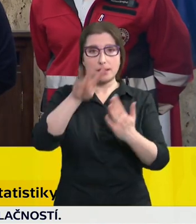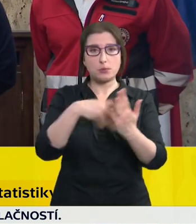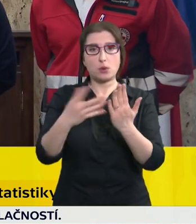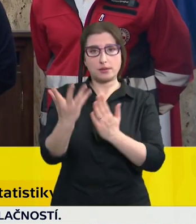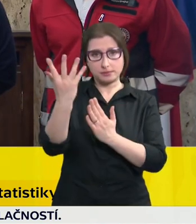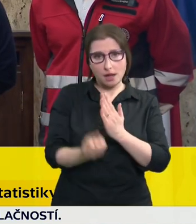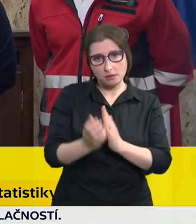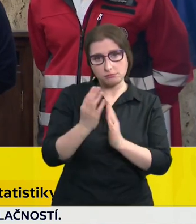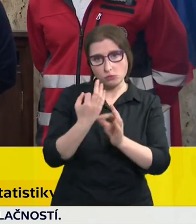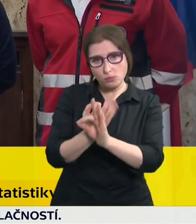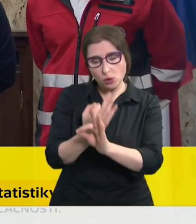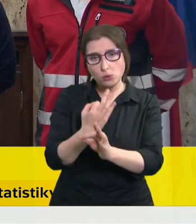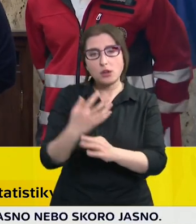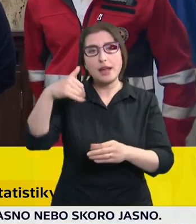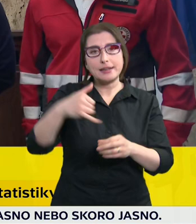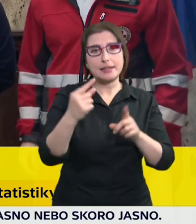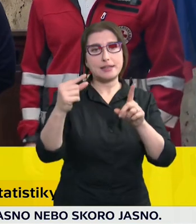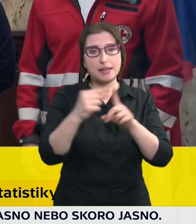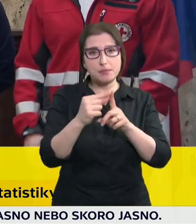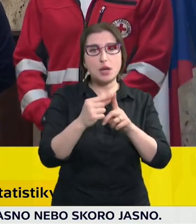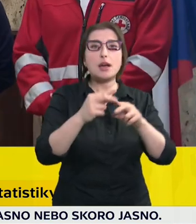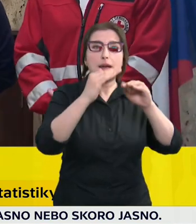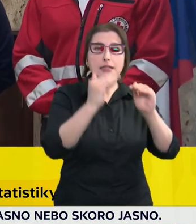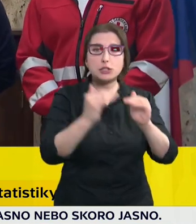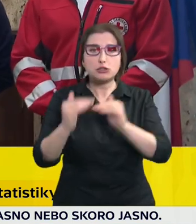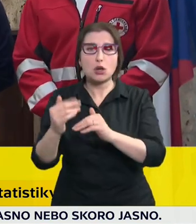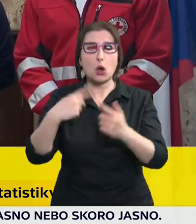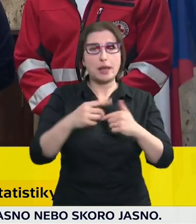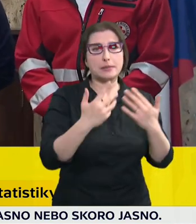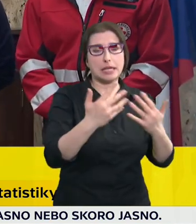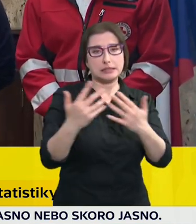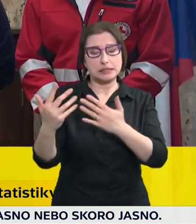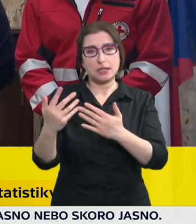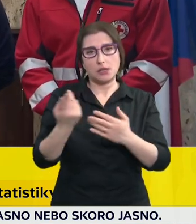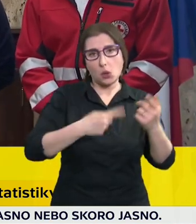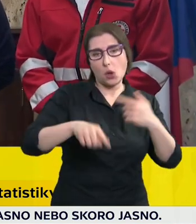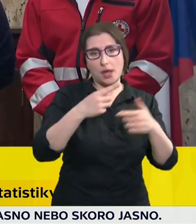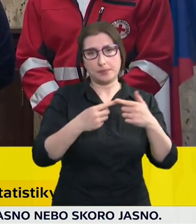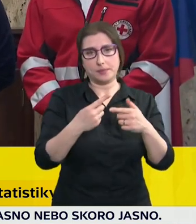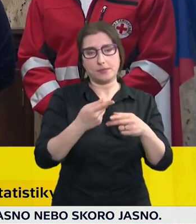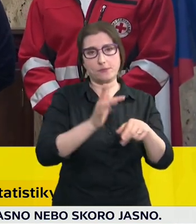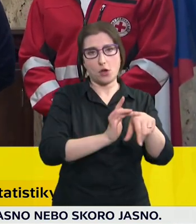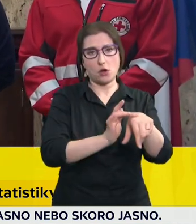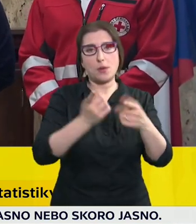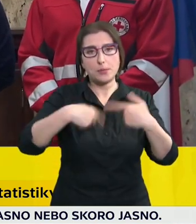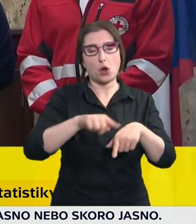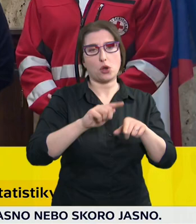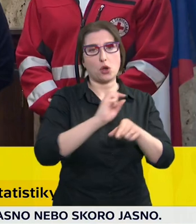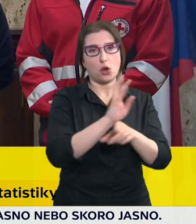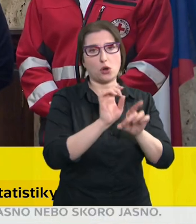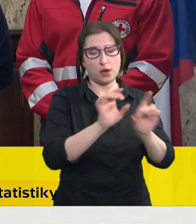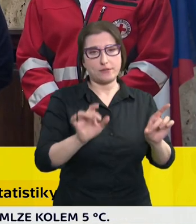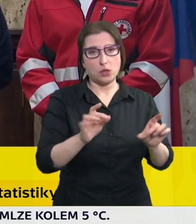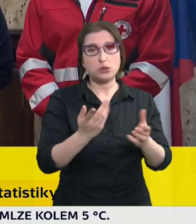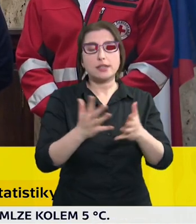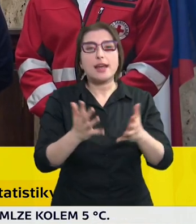těch hýpových lůžek jsou v krajích v podstatě nižší desítky, aktuálně dostupná pro covidové pacienty. V těch demograficky větších